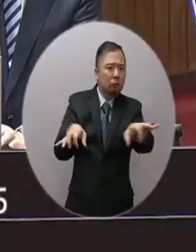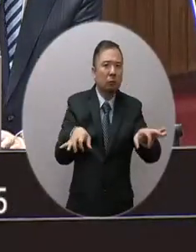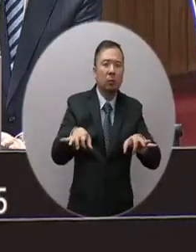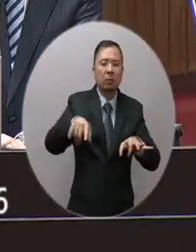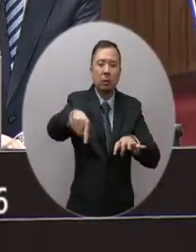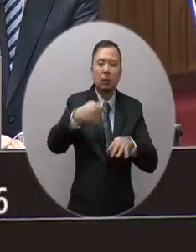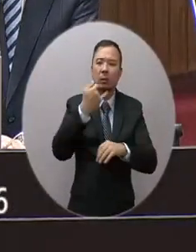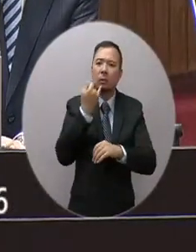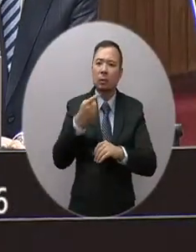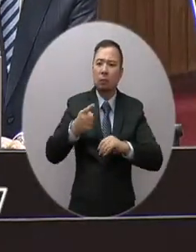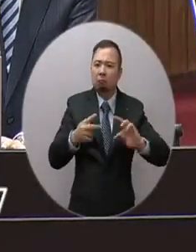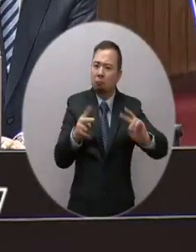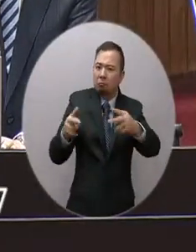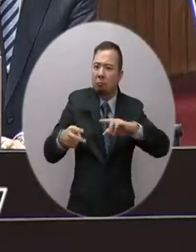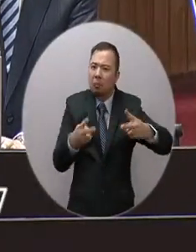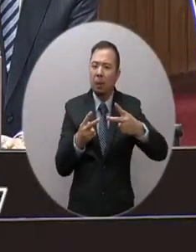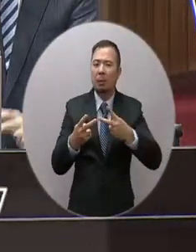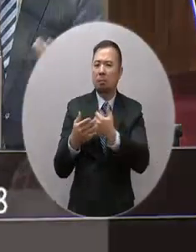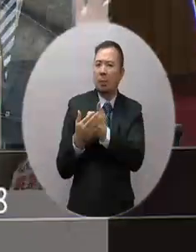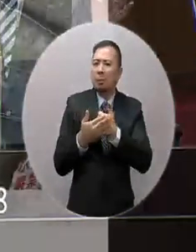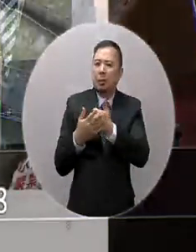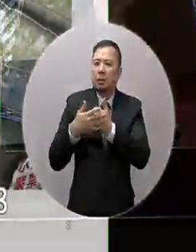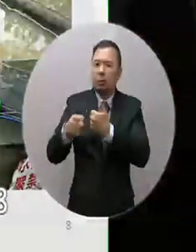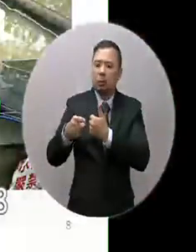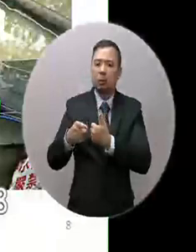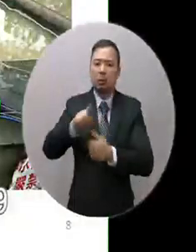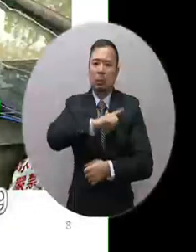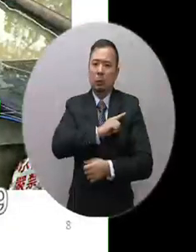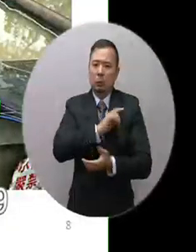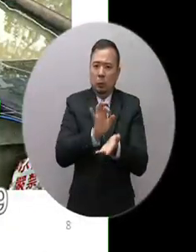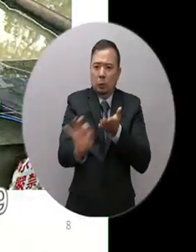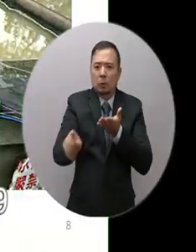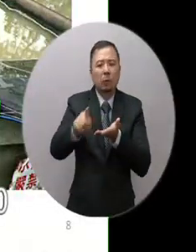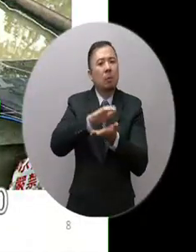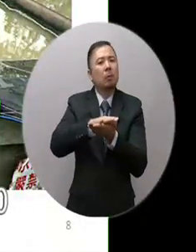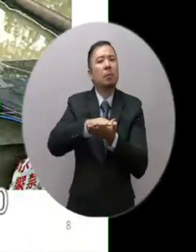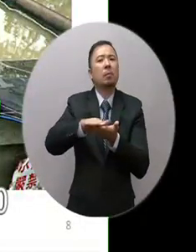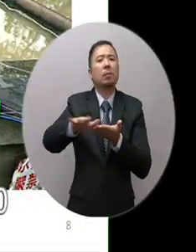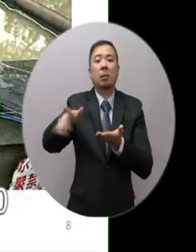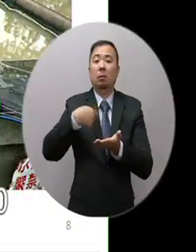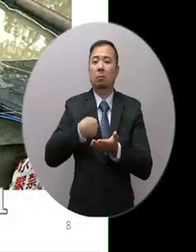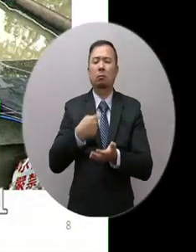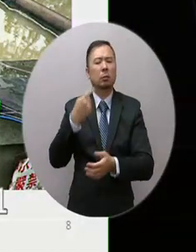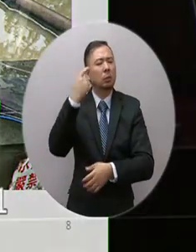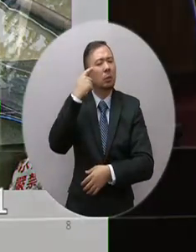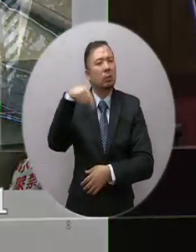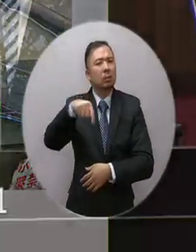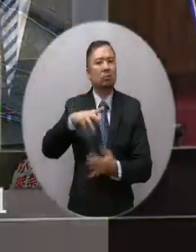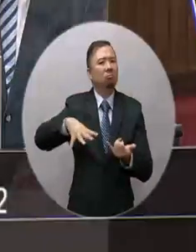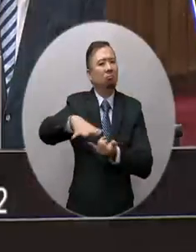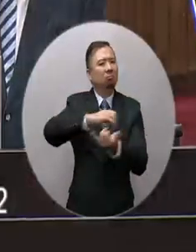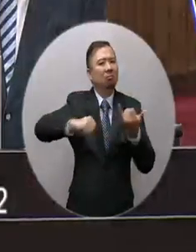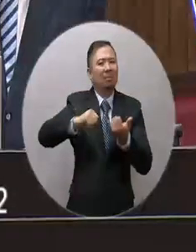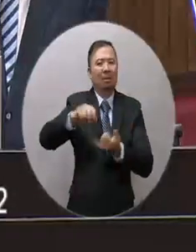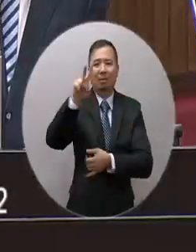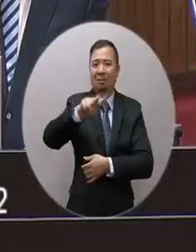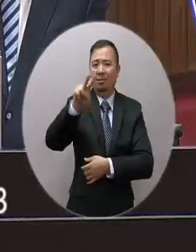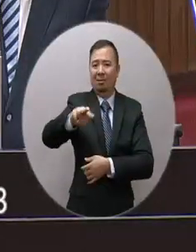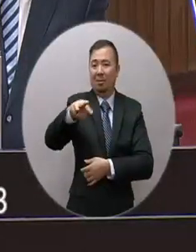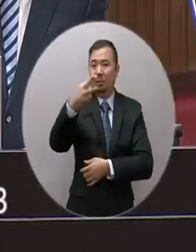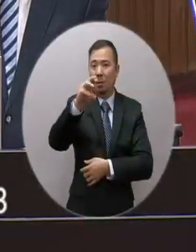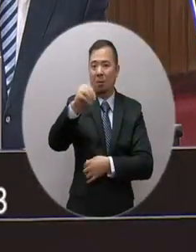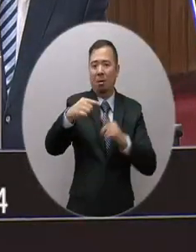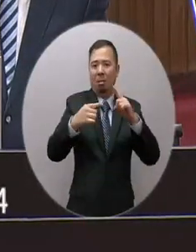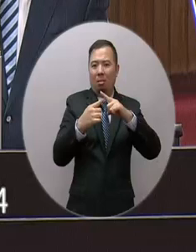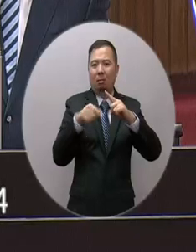有一个干净的饮水。看起来这个是在我们全台湾里面2300万人口里面